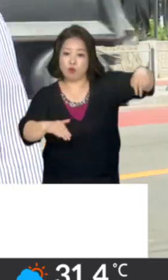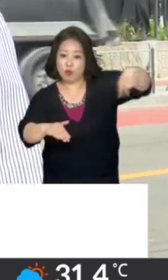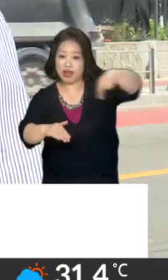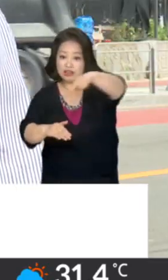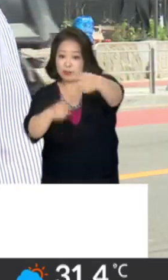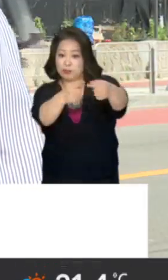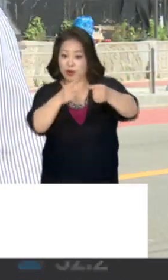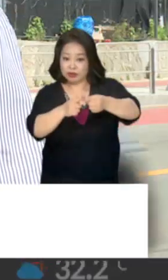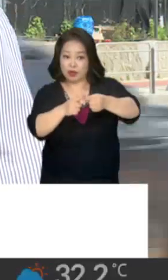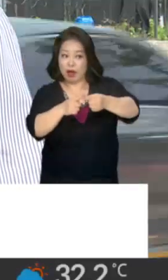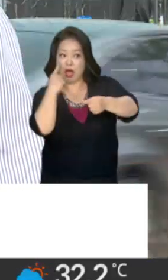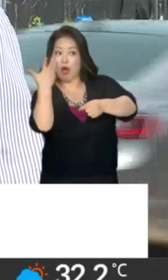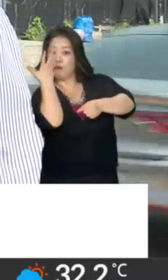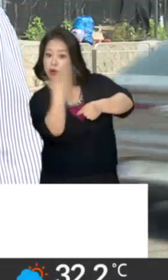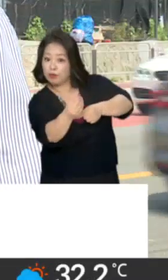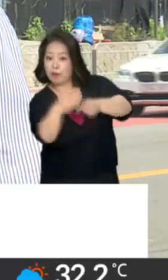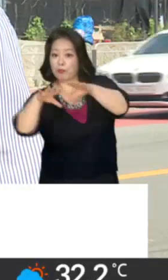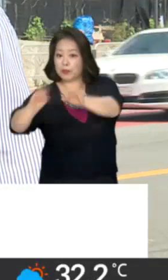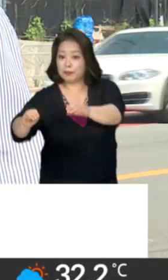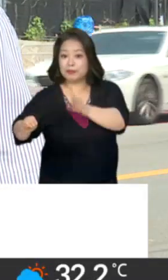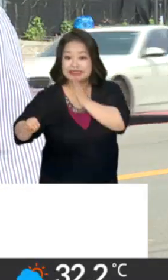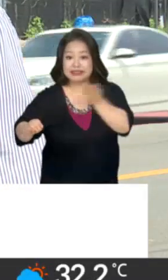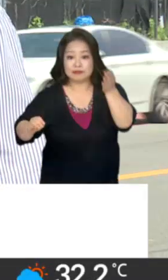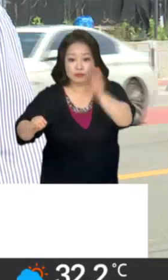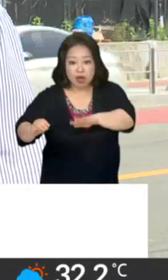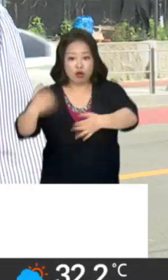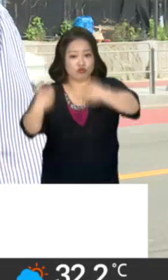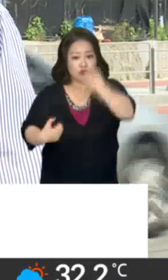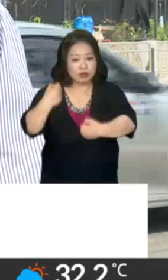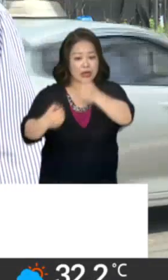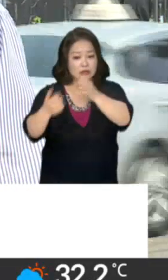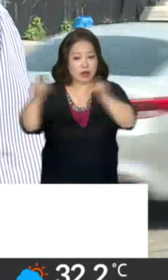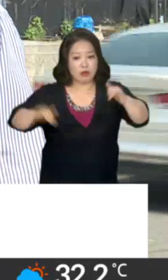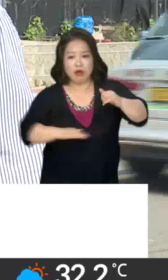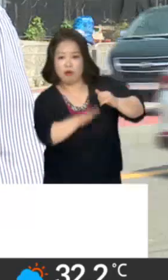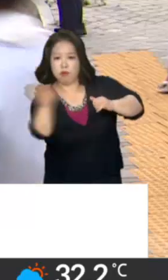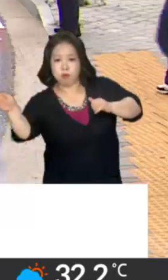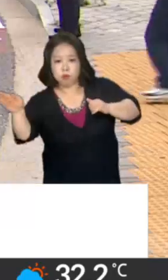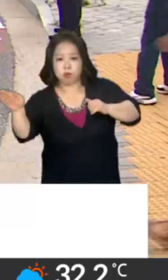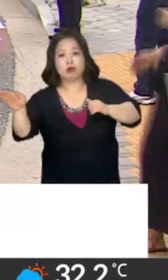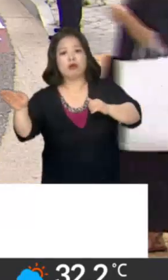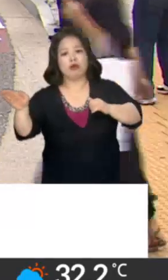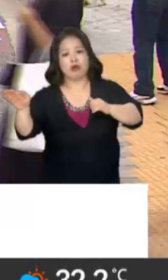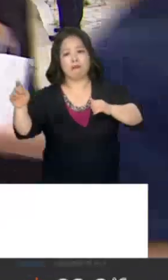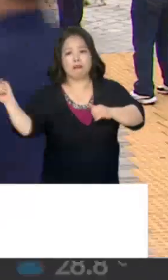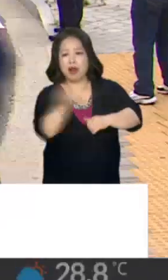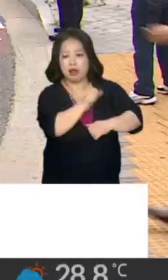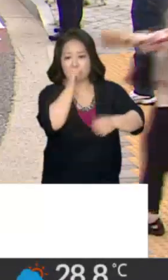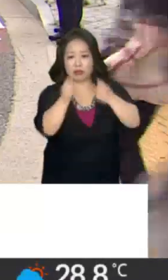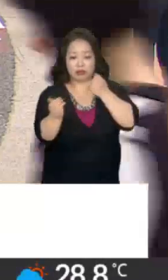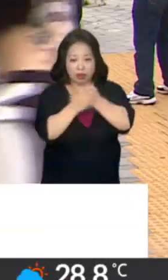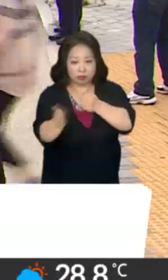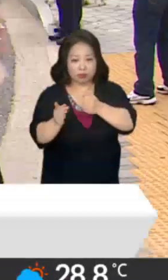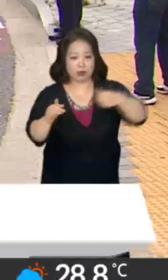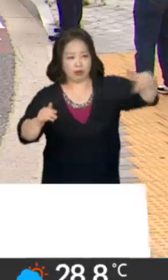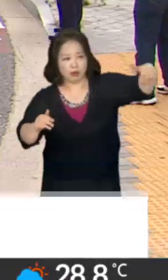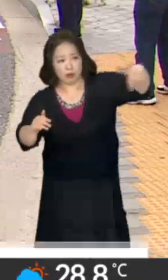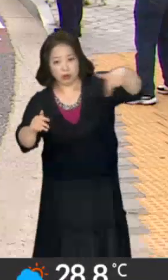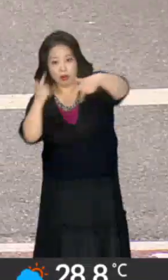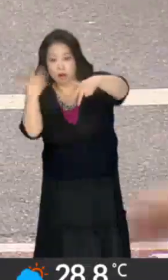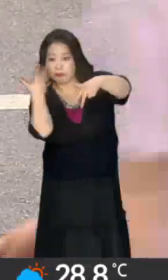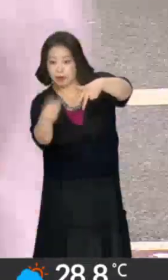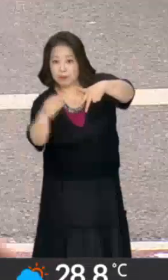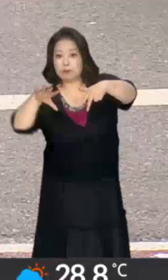우선 멈춤이 되어야 되는데 그런 인식의 변화가 잘 되지 않다 보니까 이젠 달라져야 한다는